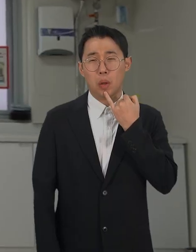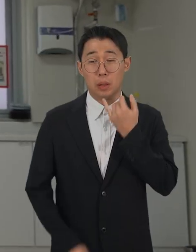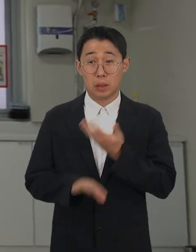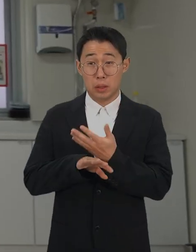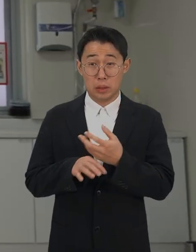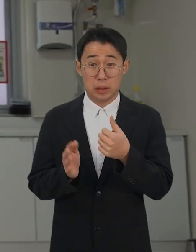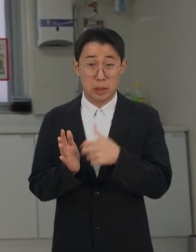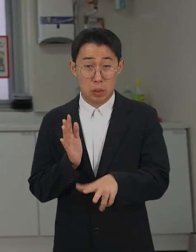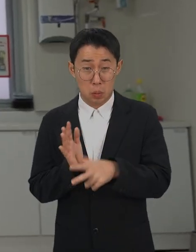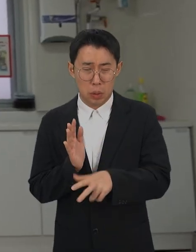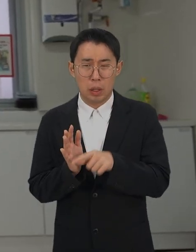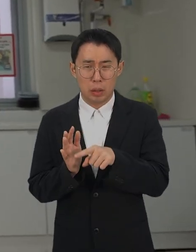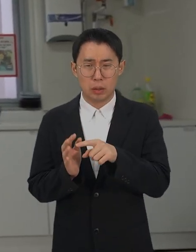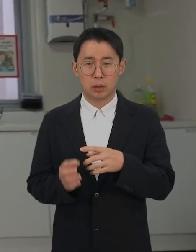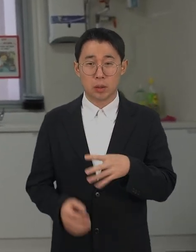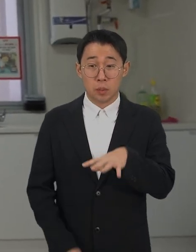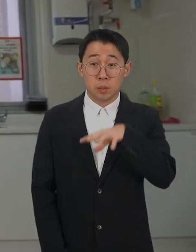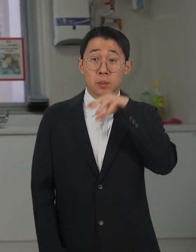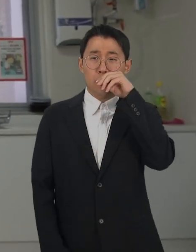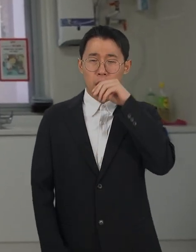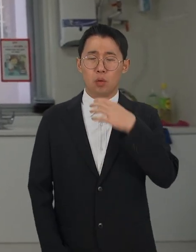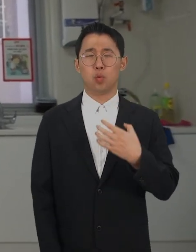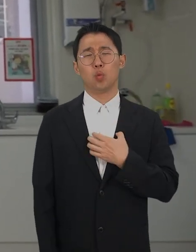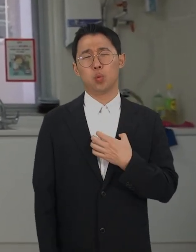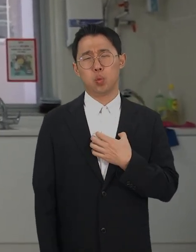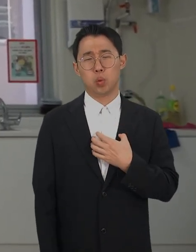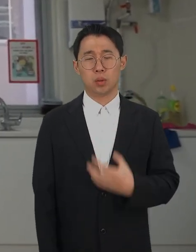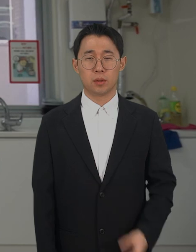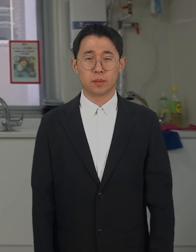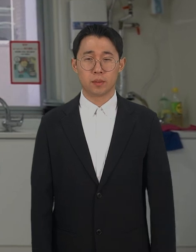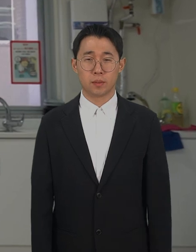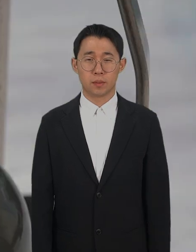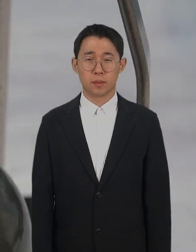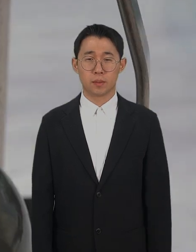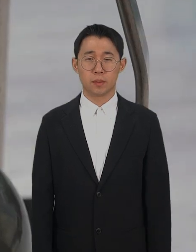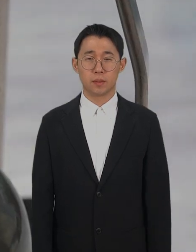실험 재료의 기체를 코로 들이마시면 위험할 수 있어요.